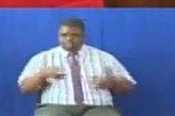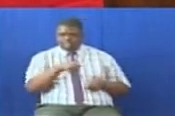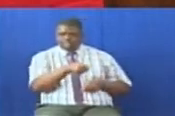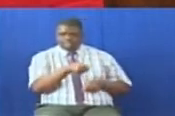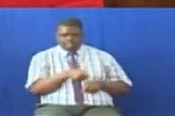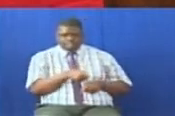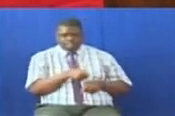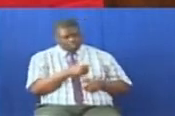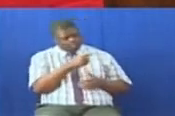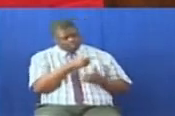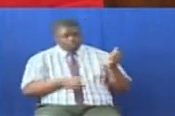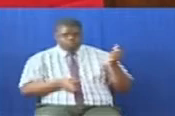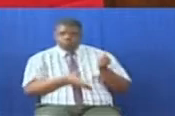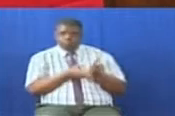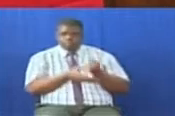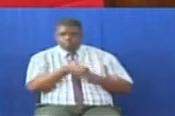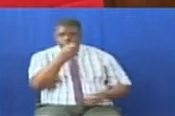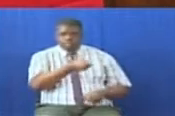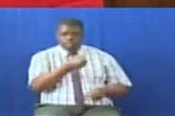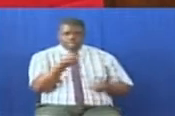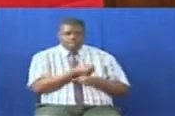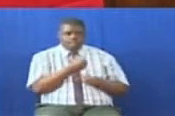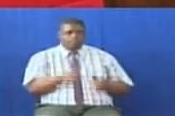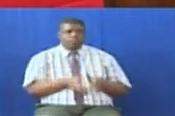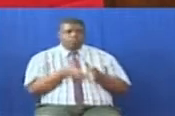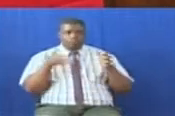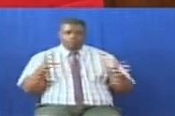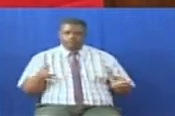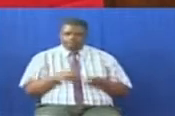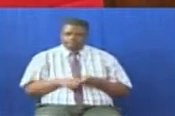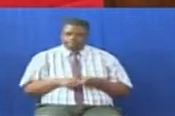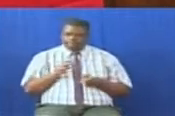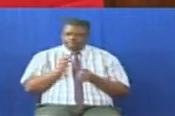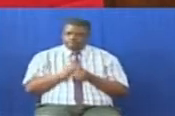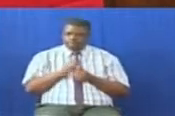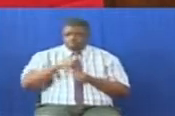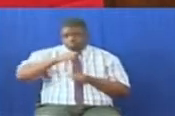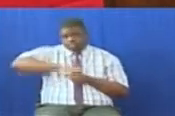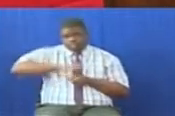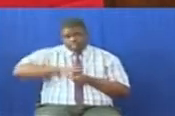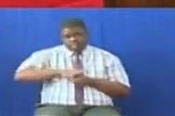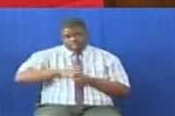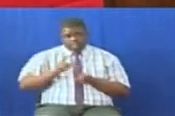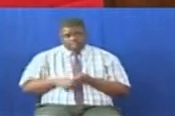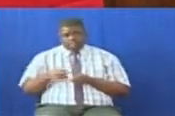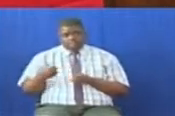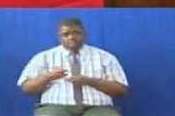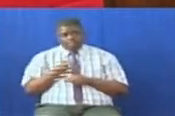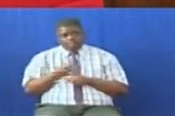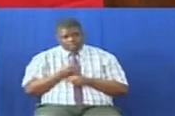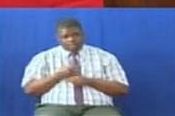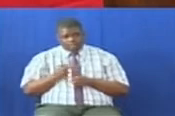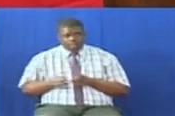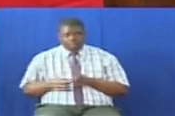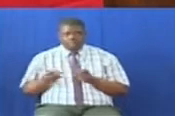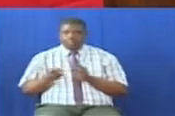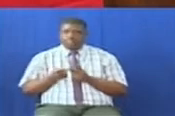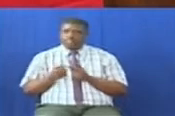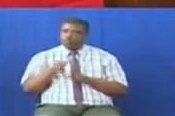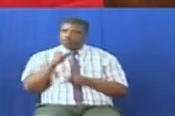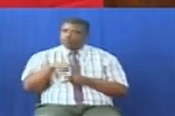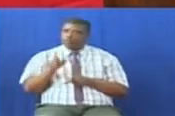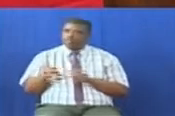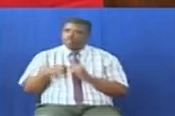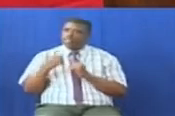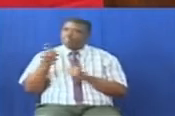sana Mheshimiwa Rais kwa kazi kubwa anayoifanya. Mambo mengi ameyafanya, ametufanyia kama wananchi wa taifa hili, lakini